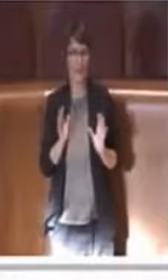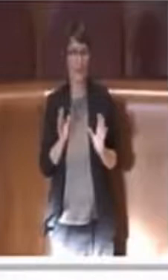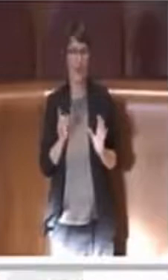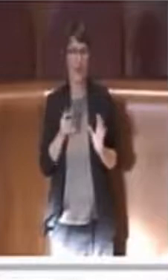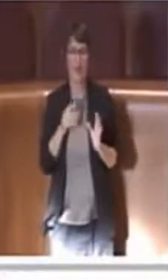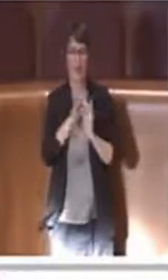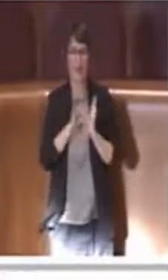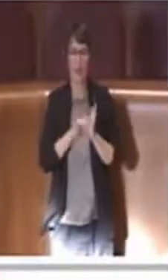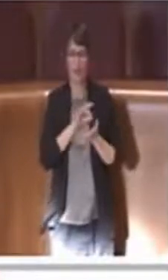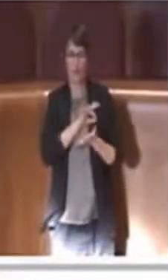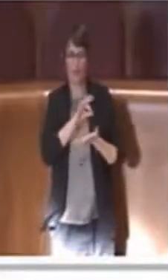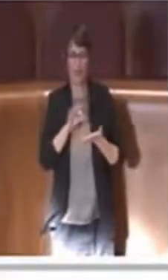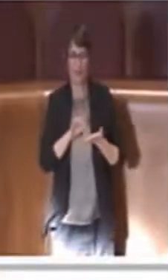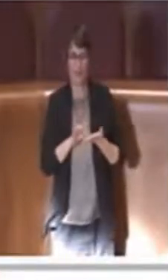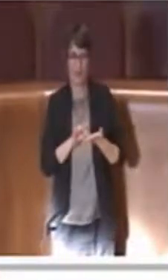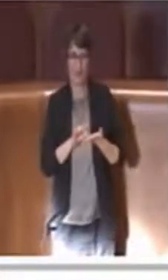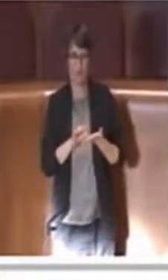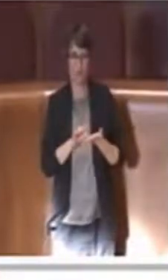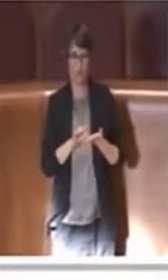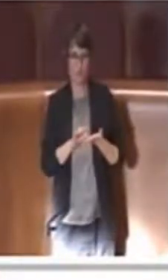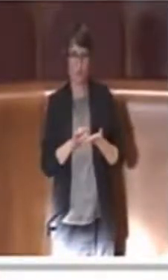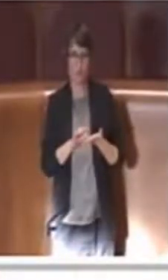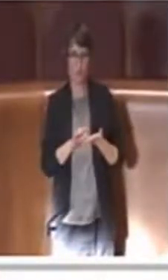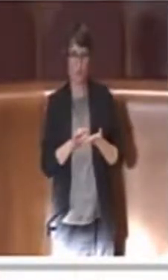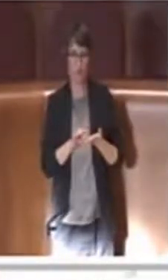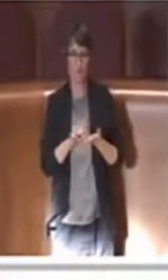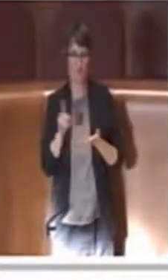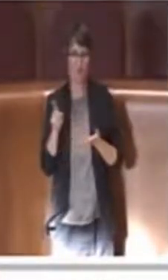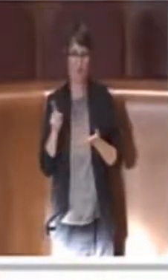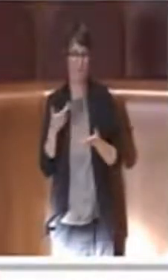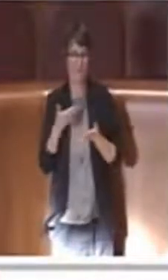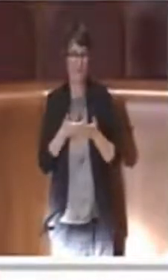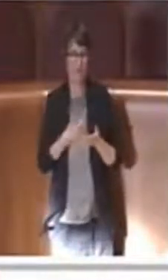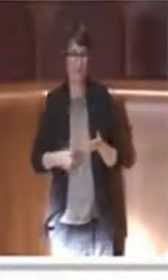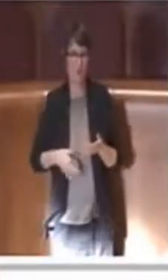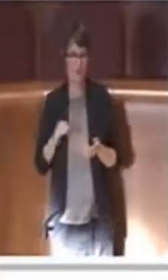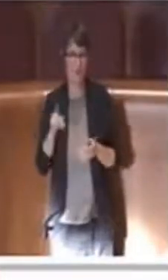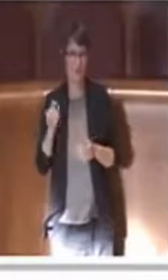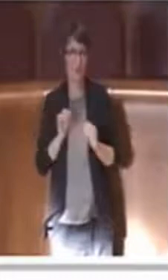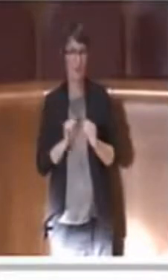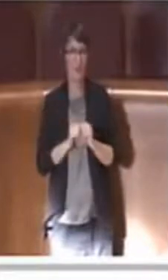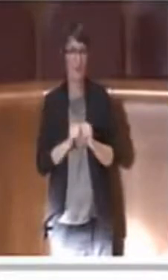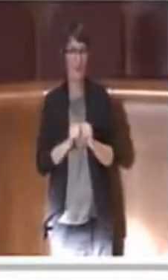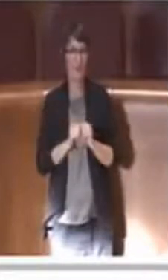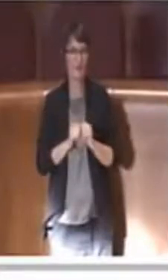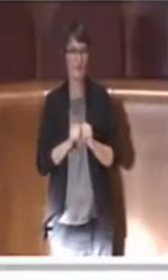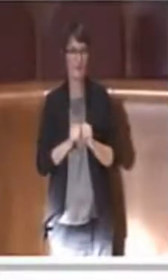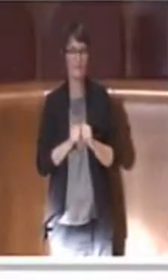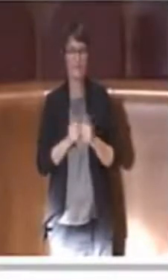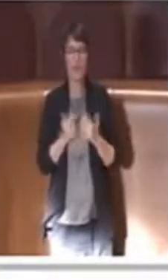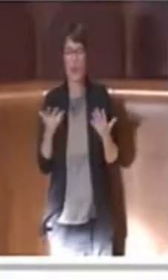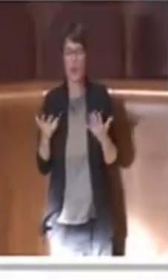del giorno presentato dal consigliere Figlio Meni. Allora, no,